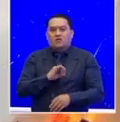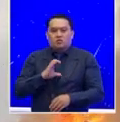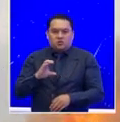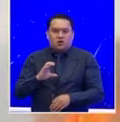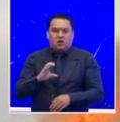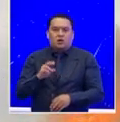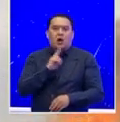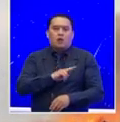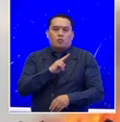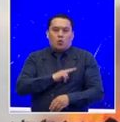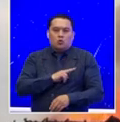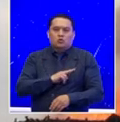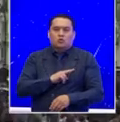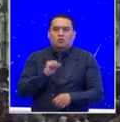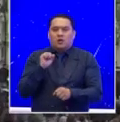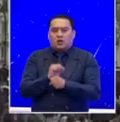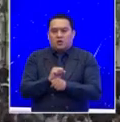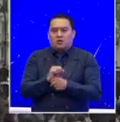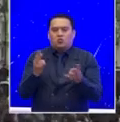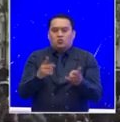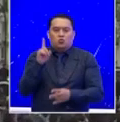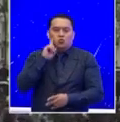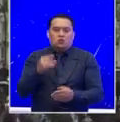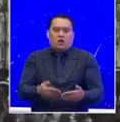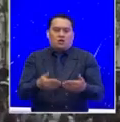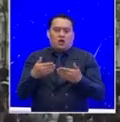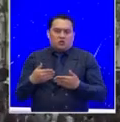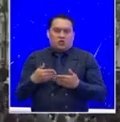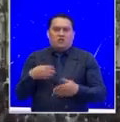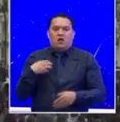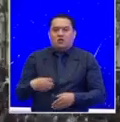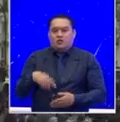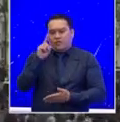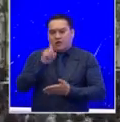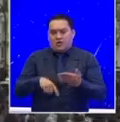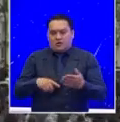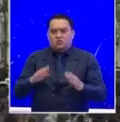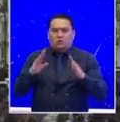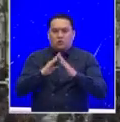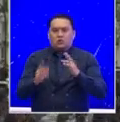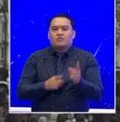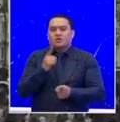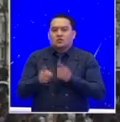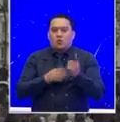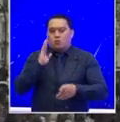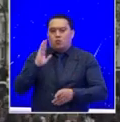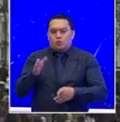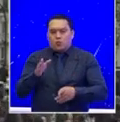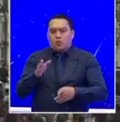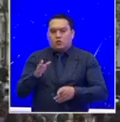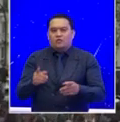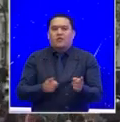коронавируса. Работы, как и предполагалось, пришлось временно отложить. Во Франции верят, что собор возродится. Вот только битву